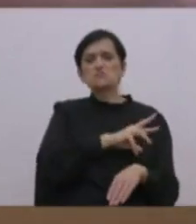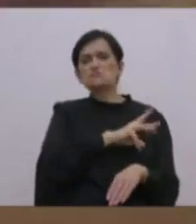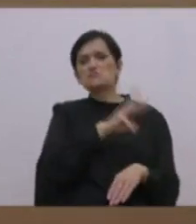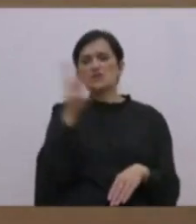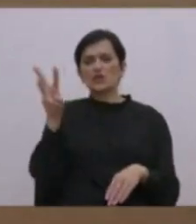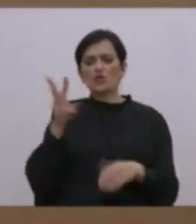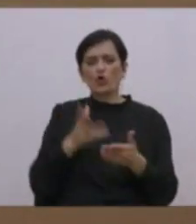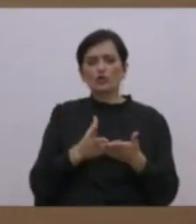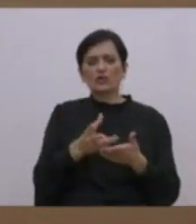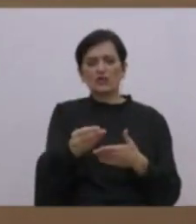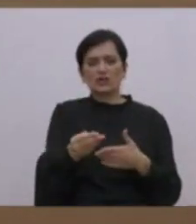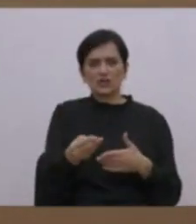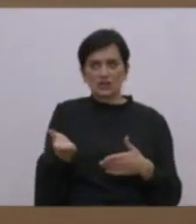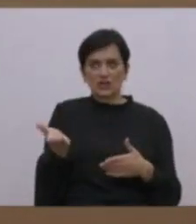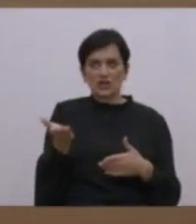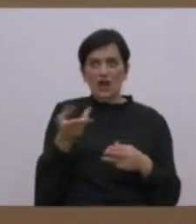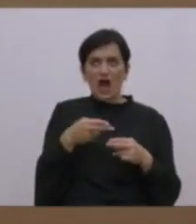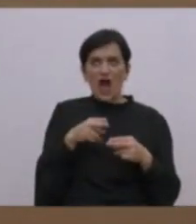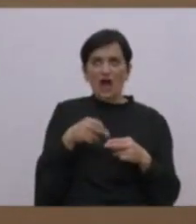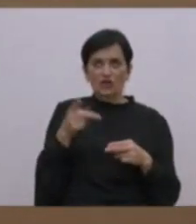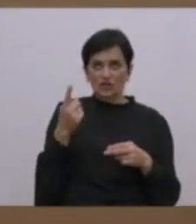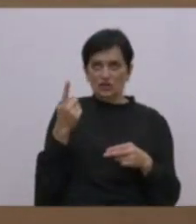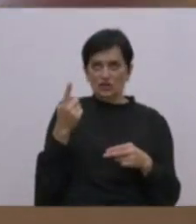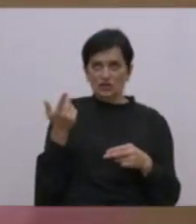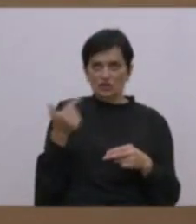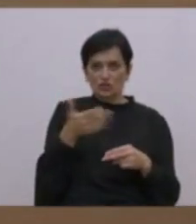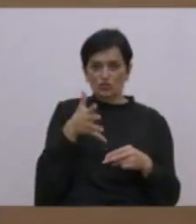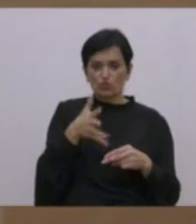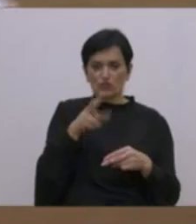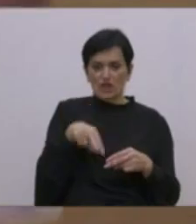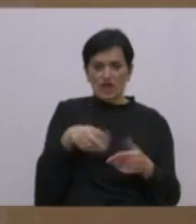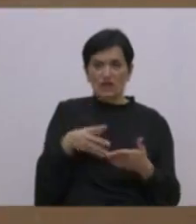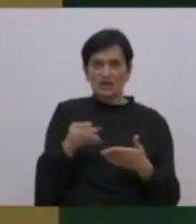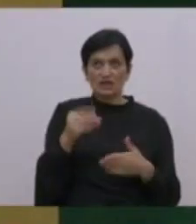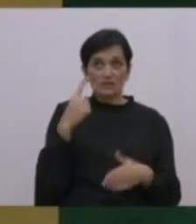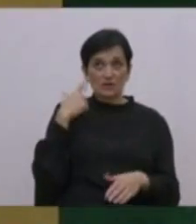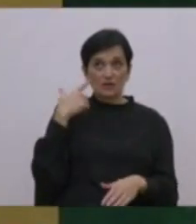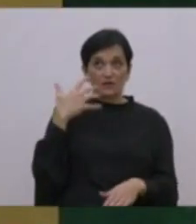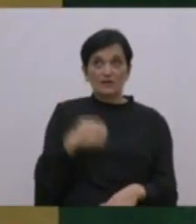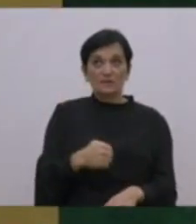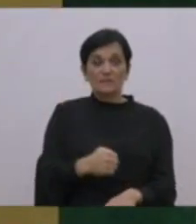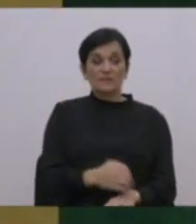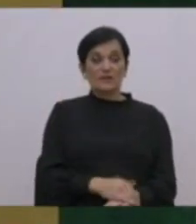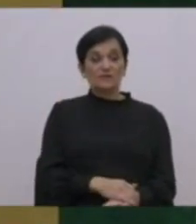ლარი ალბათ ერთ ბოთხვინოში იხდით 5000 ლარს. კიდე